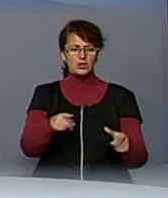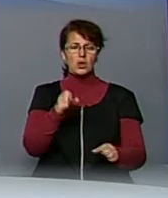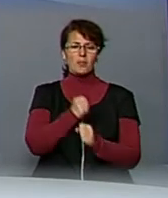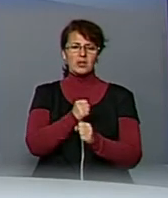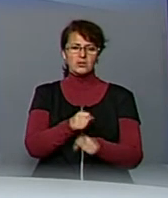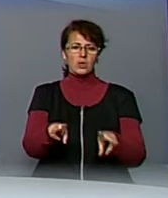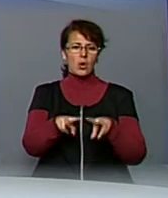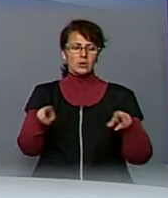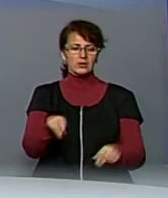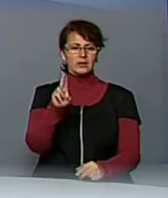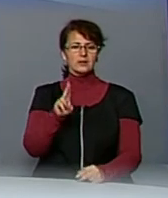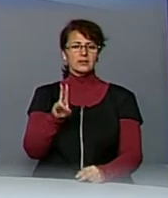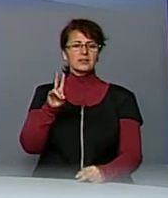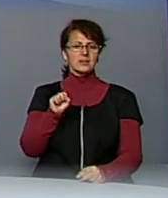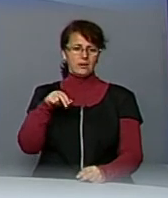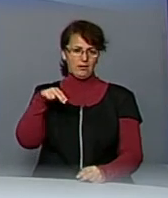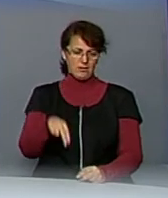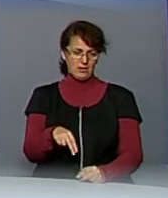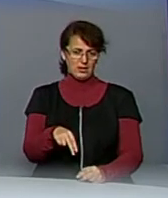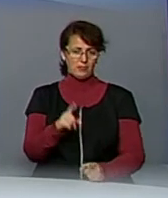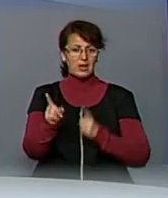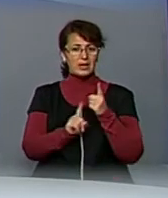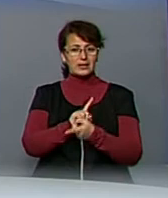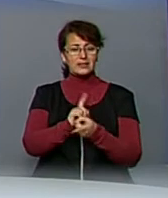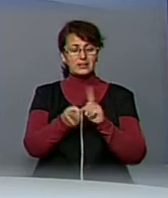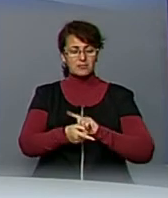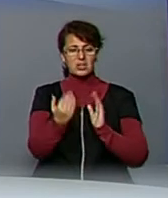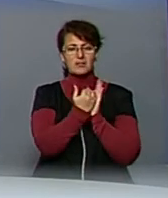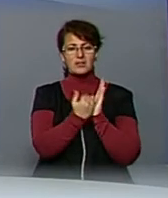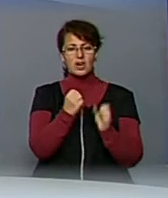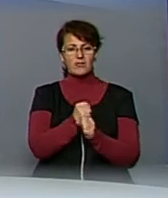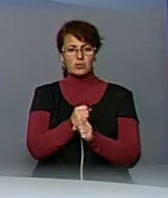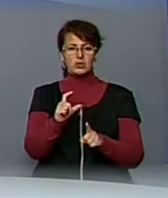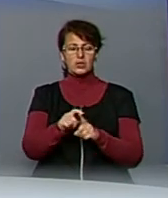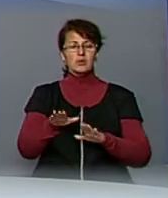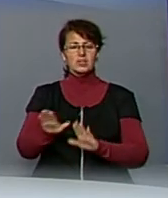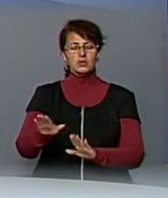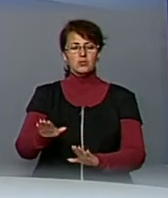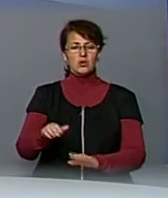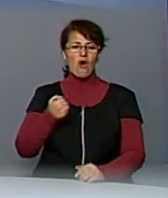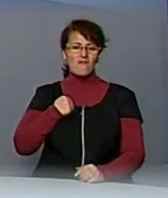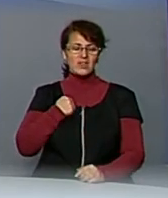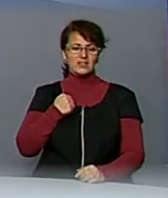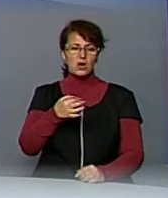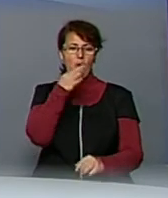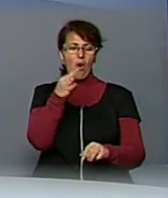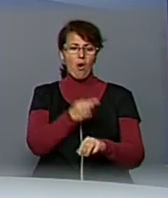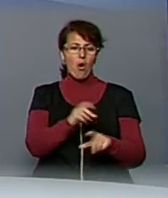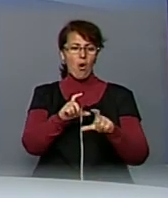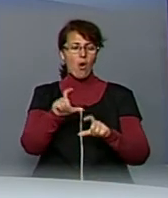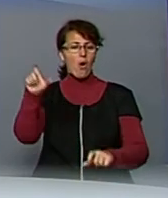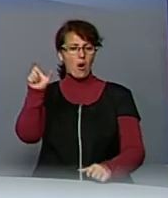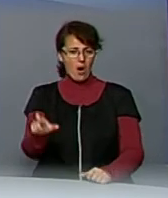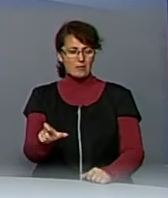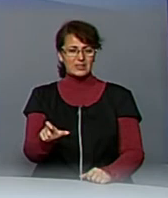Центру надання адміністративних послуг. Змінять і графік роботи. За словами заступника військового комісара обласного комісаріату